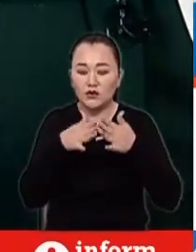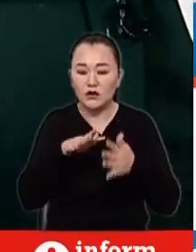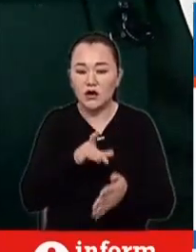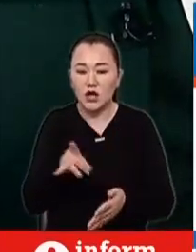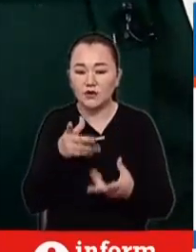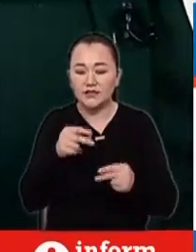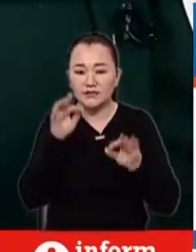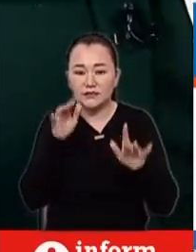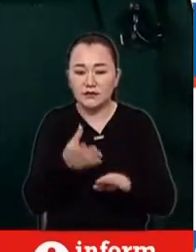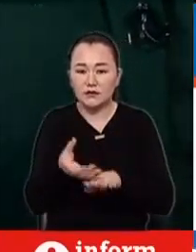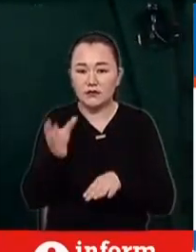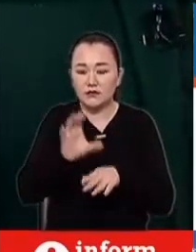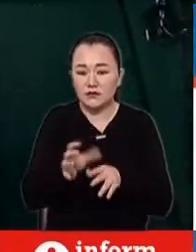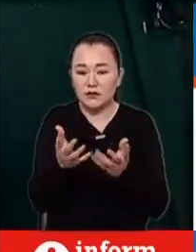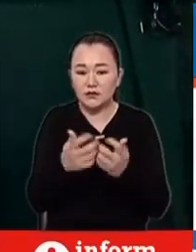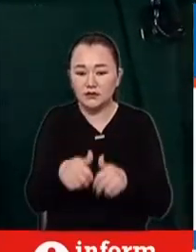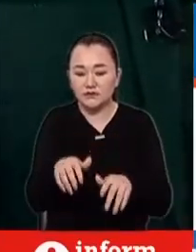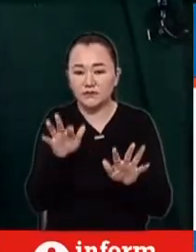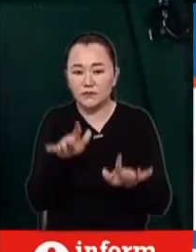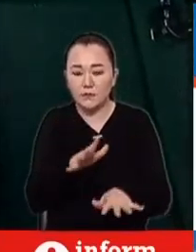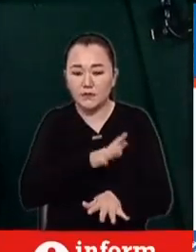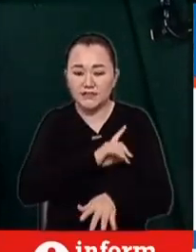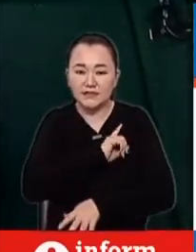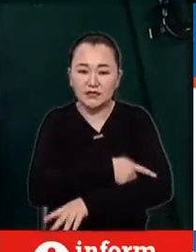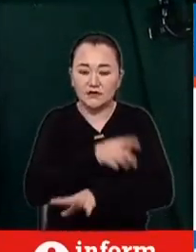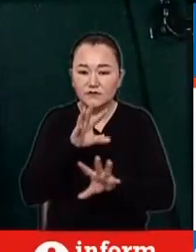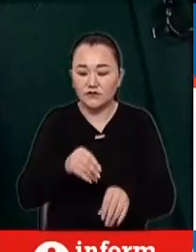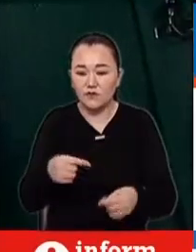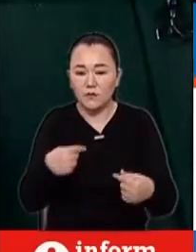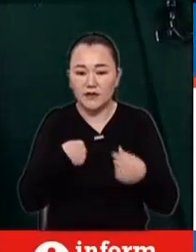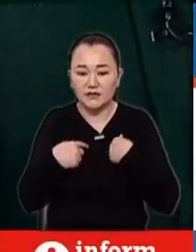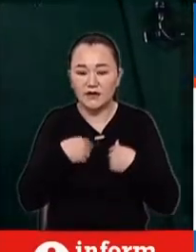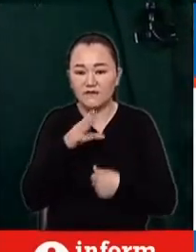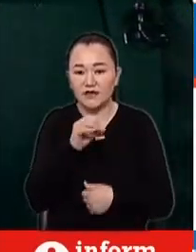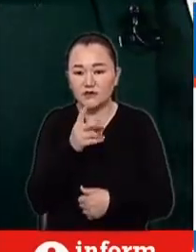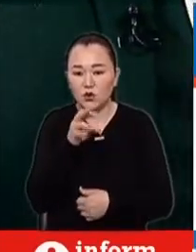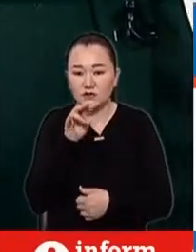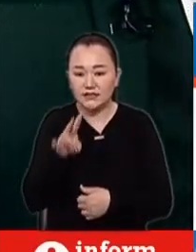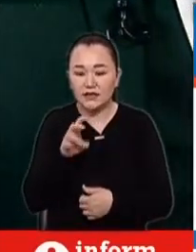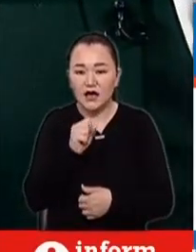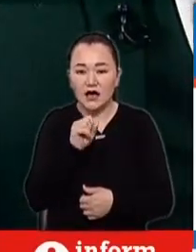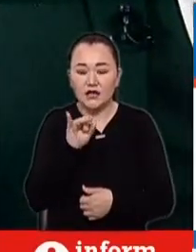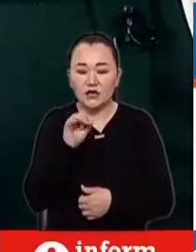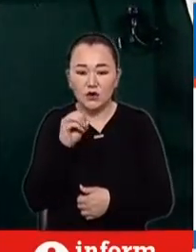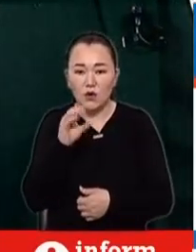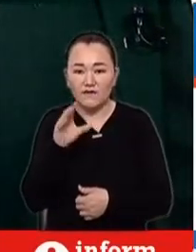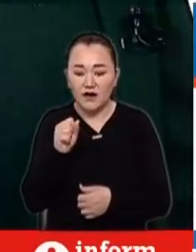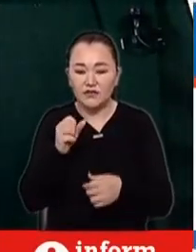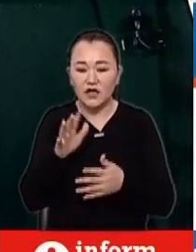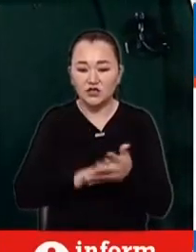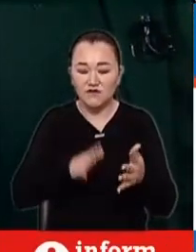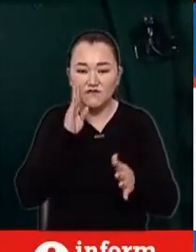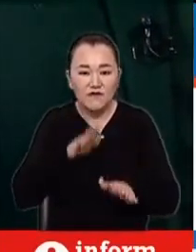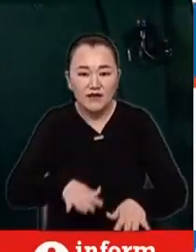выпало аномальное количество осадков. Сильнее всего пострадали Висконсин и Айова. Дальнейший подъем воды в